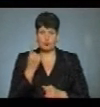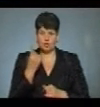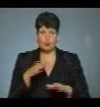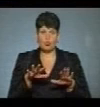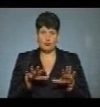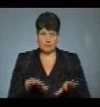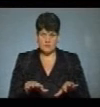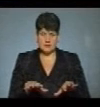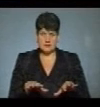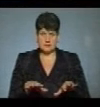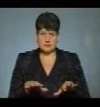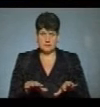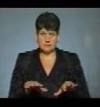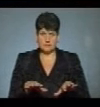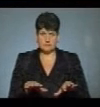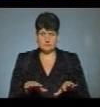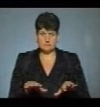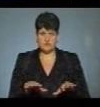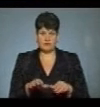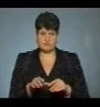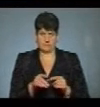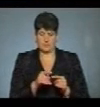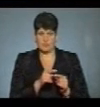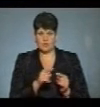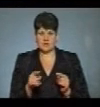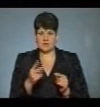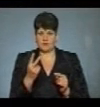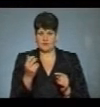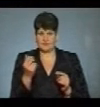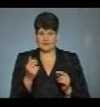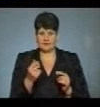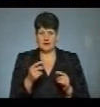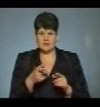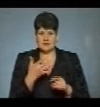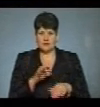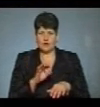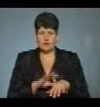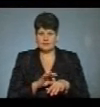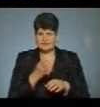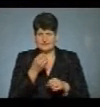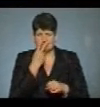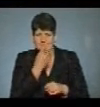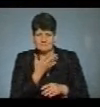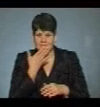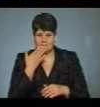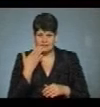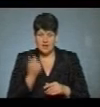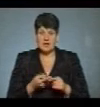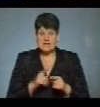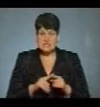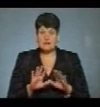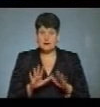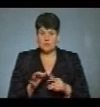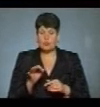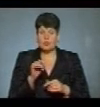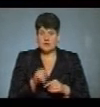місці в межах інкубаційного періоду. І ми розглядаємо цей другий випадок як такий, що свідчить про те,